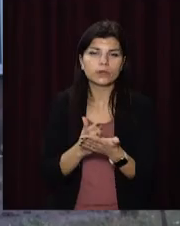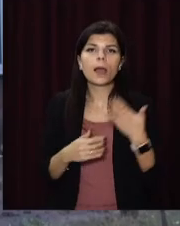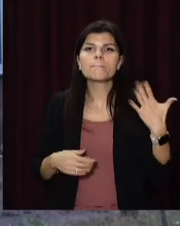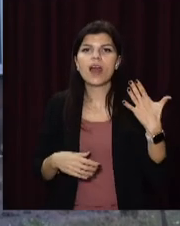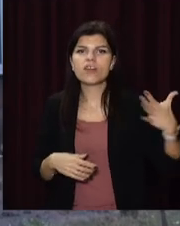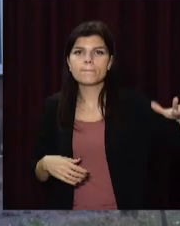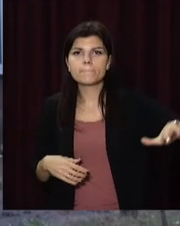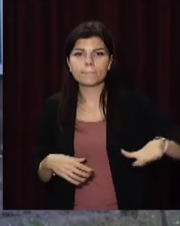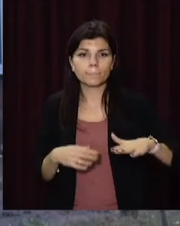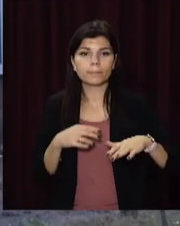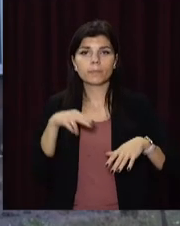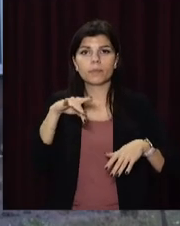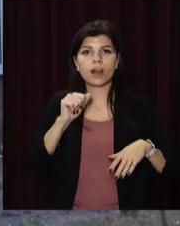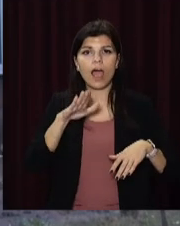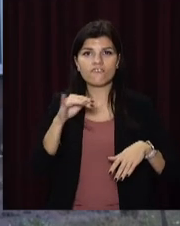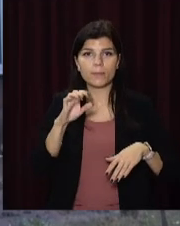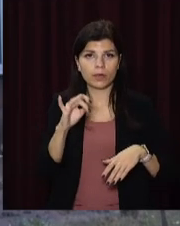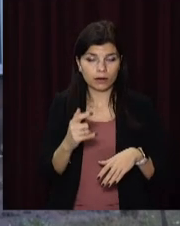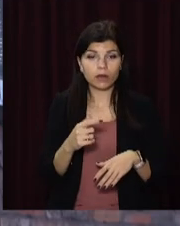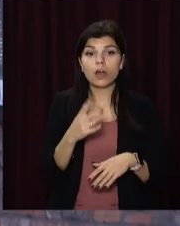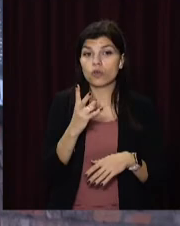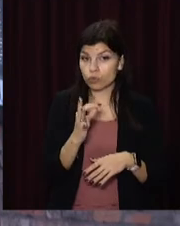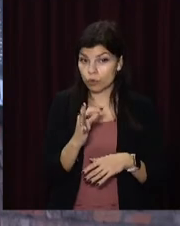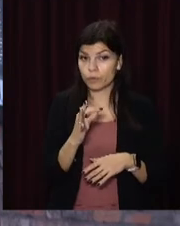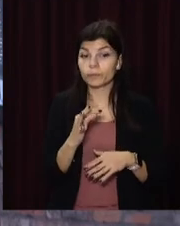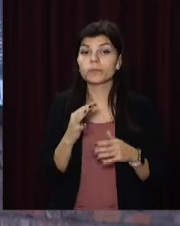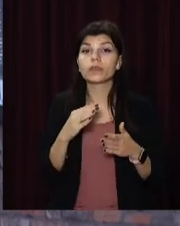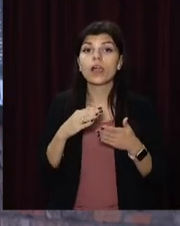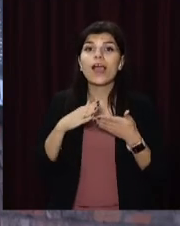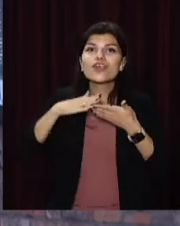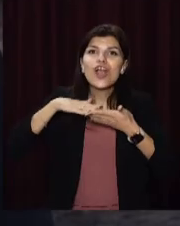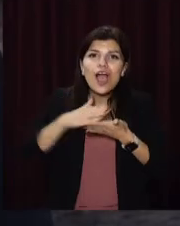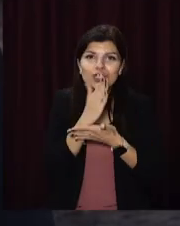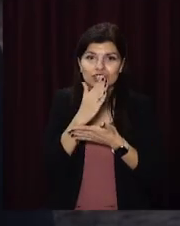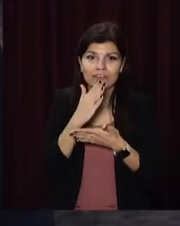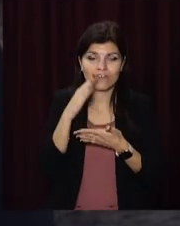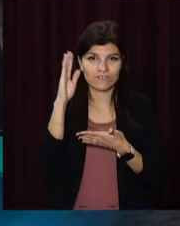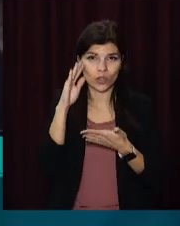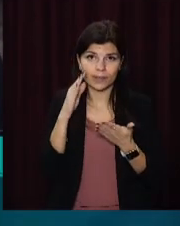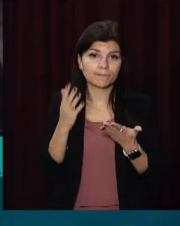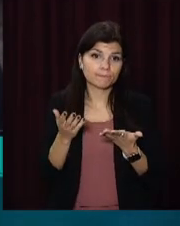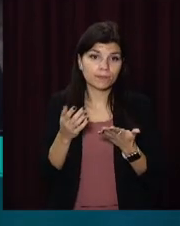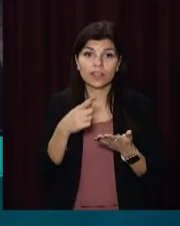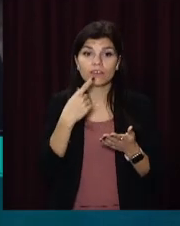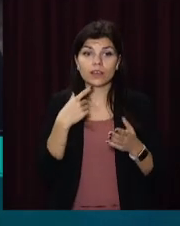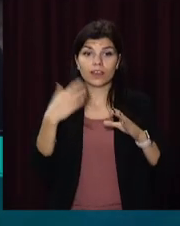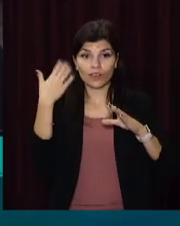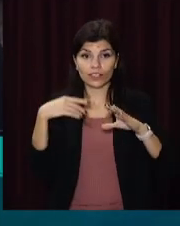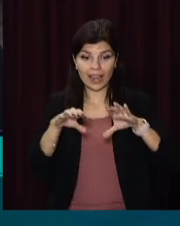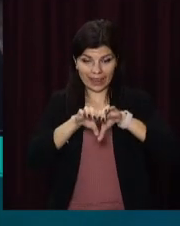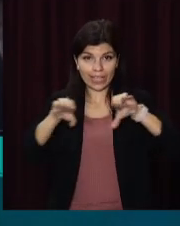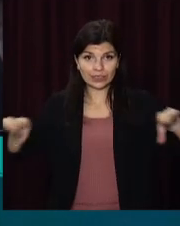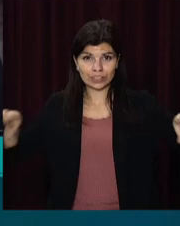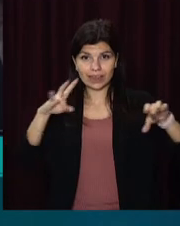Дніпра. Та реконструкція не вирішить головної проблеми – якість питної води. На сьогоднішній день при виході з